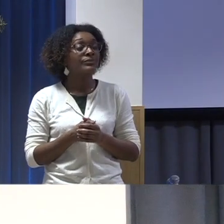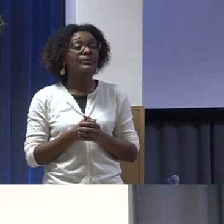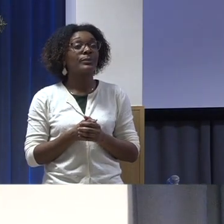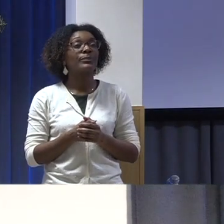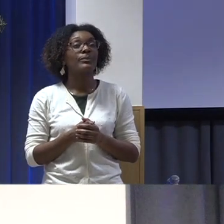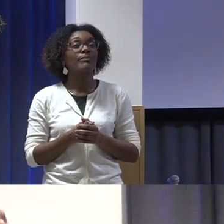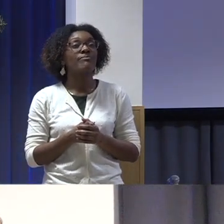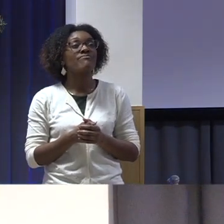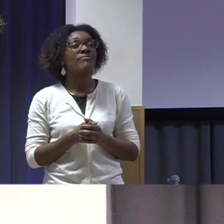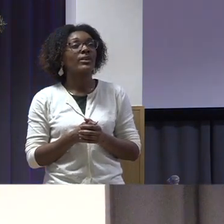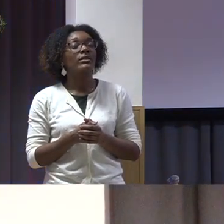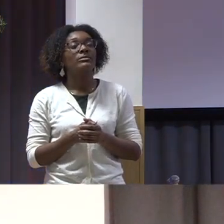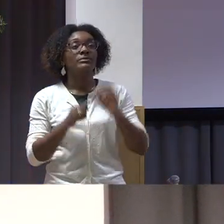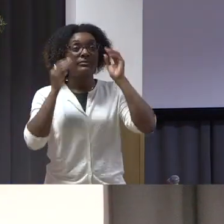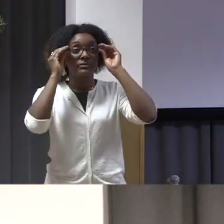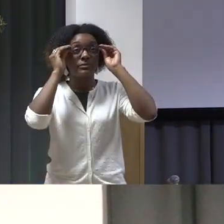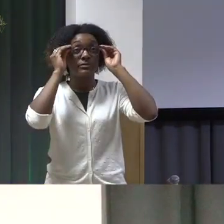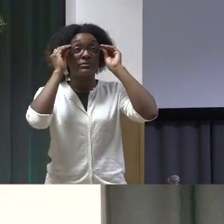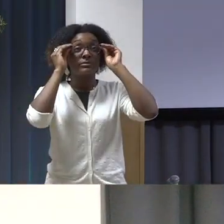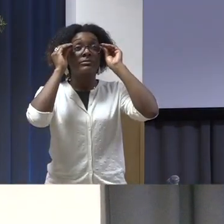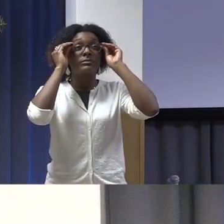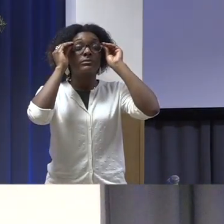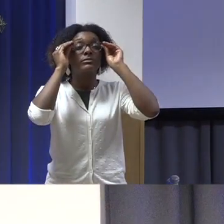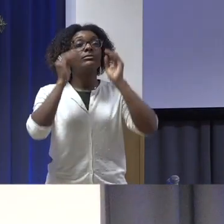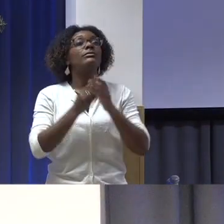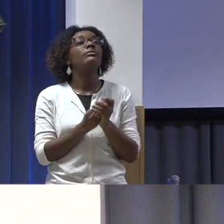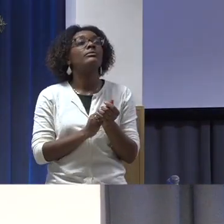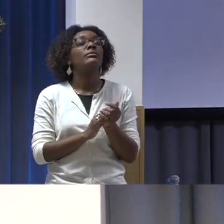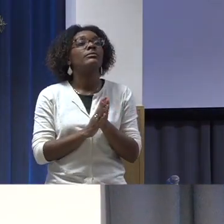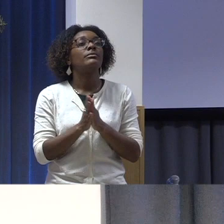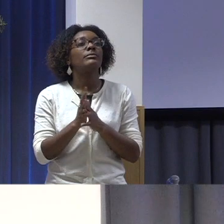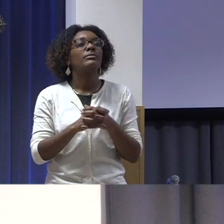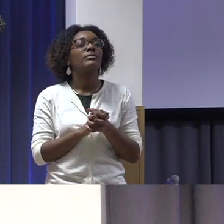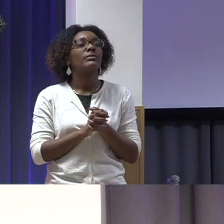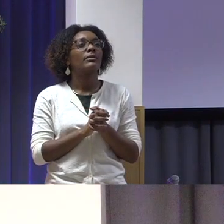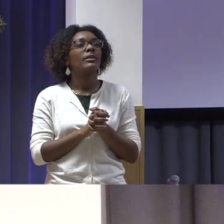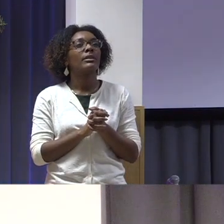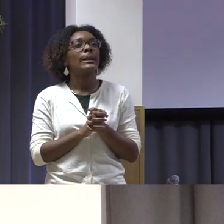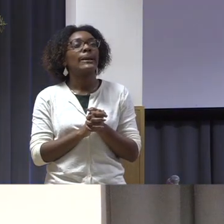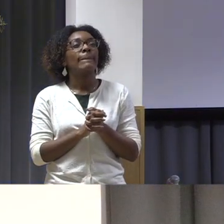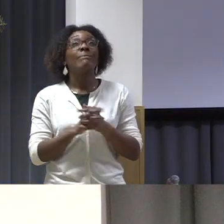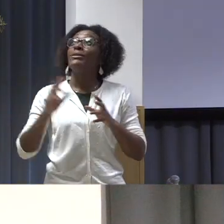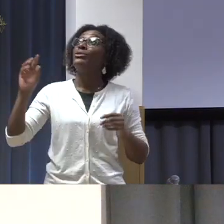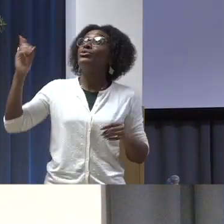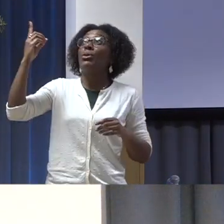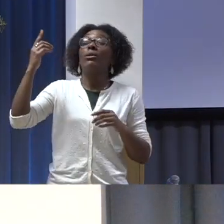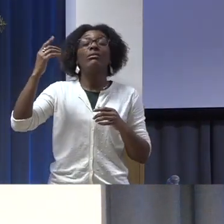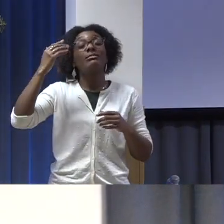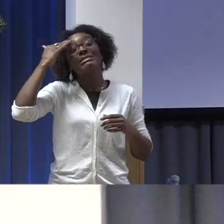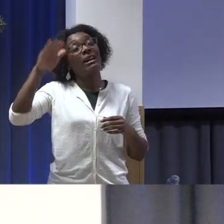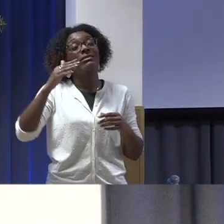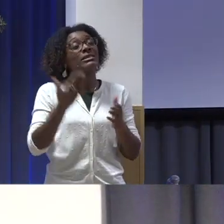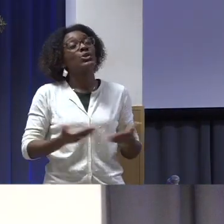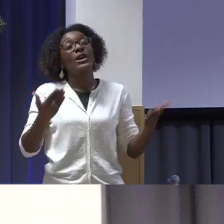parce que le seigneur est le spécialiste des cas difficiles dieu le spécialiste des cas difficiles